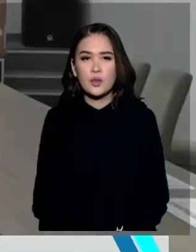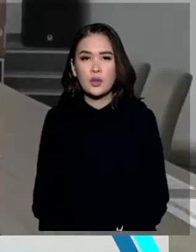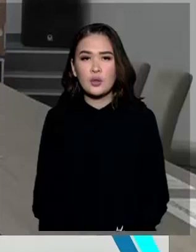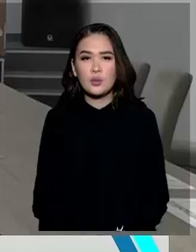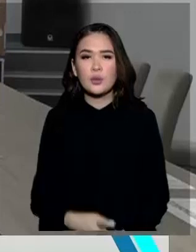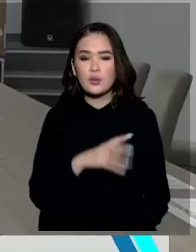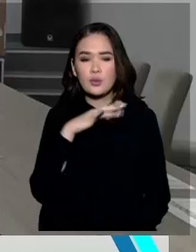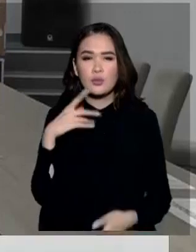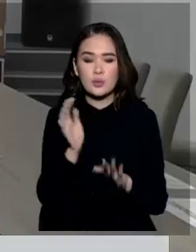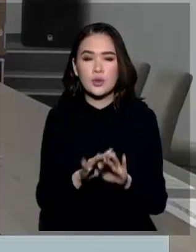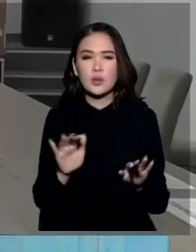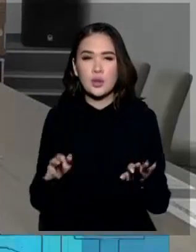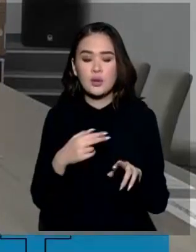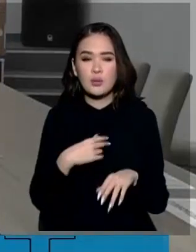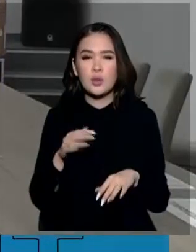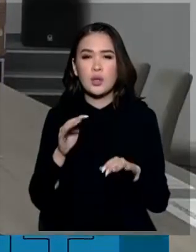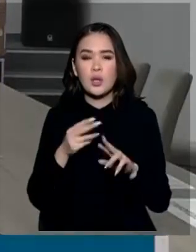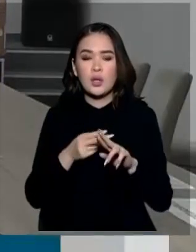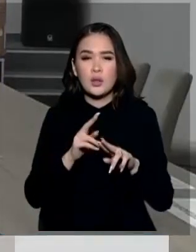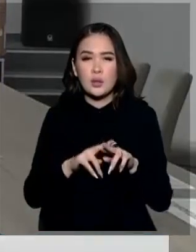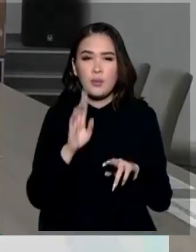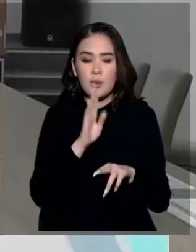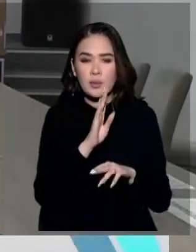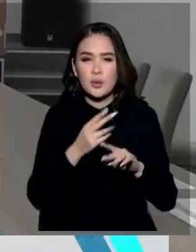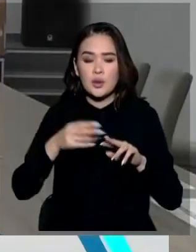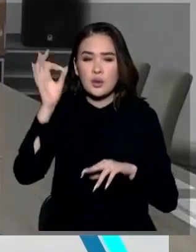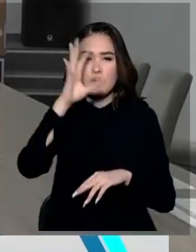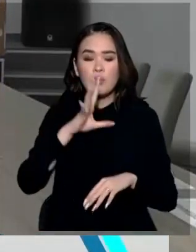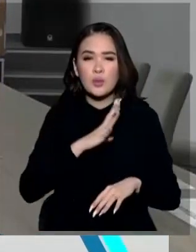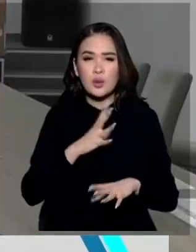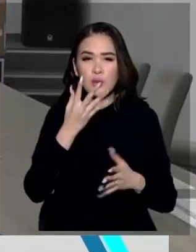На көп балалы ана болғандықтан бұрынғы өзімнің негізгі мамандығымды